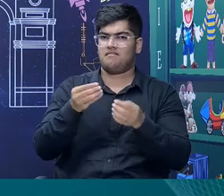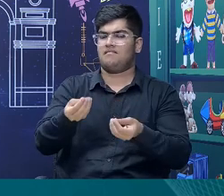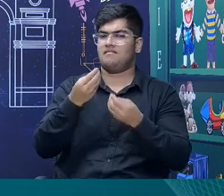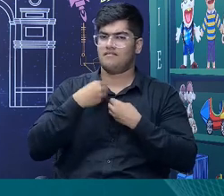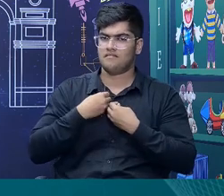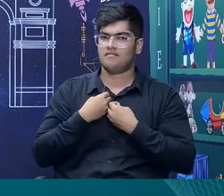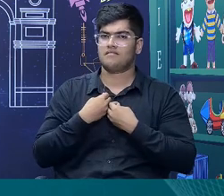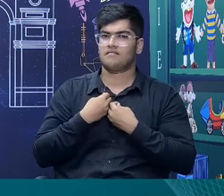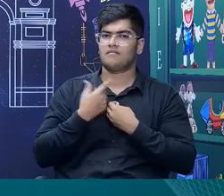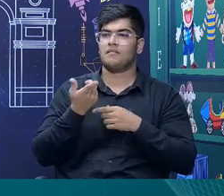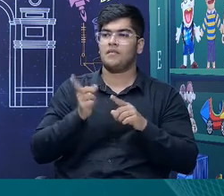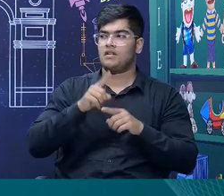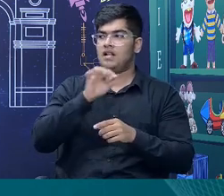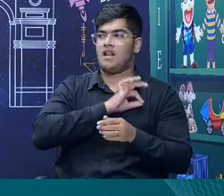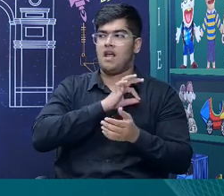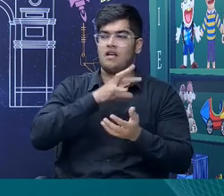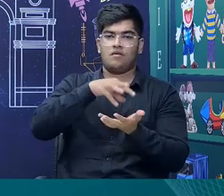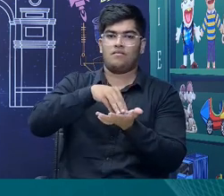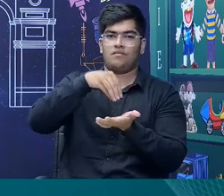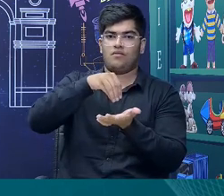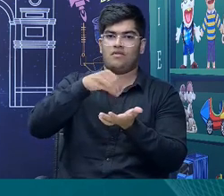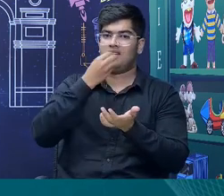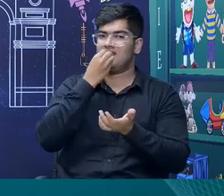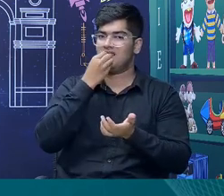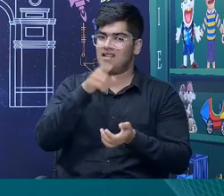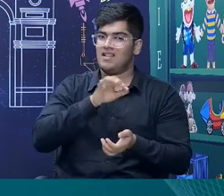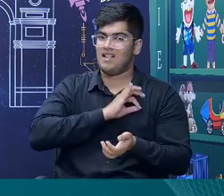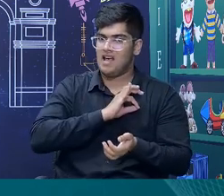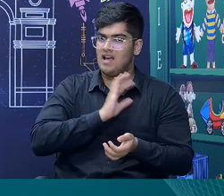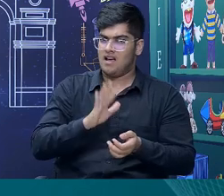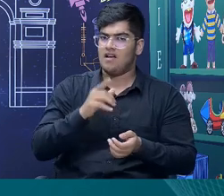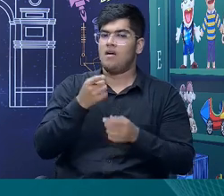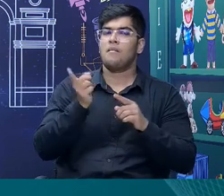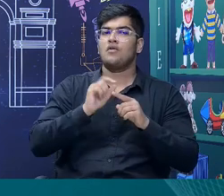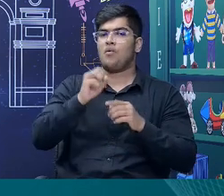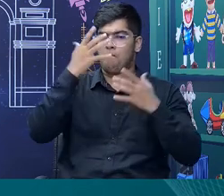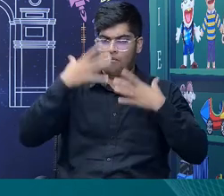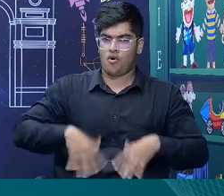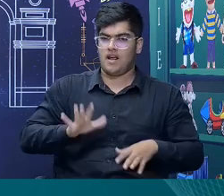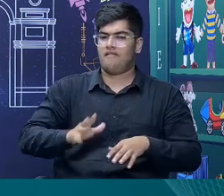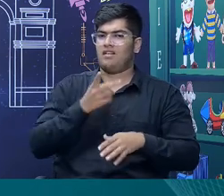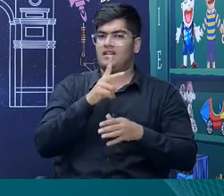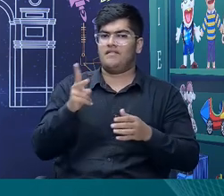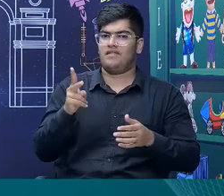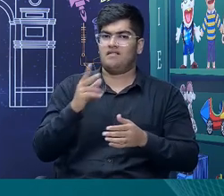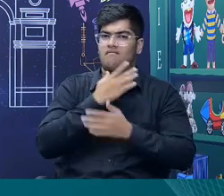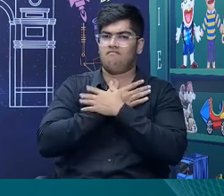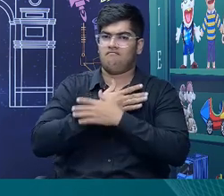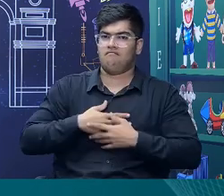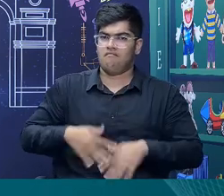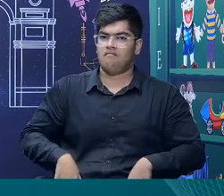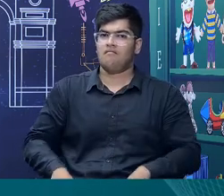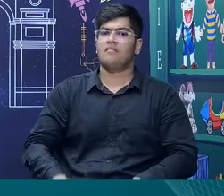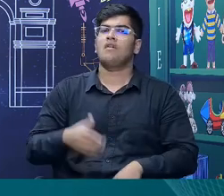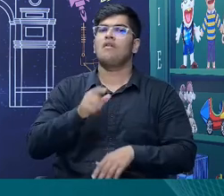वो मोदक खाना भी पसंद करते हैं बिल्कुल उनके जो अलग-अलग शरीर के हिस हैं उनकी भी कुछ पहचान